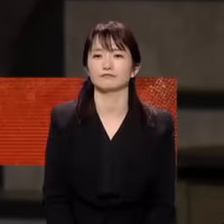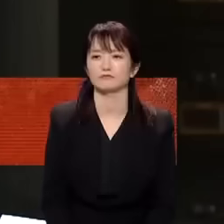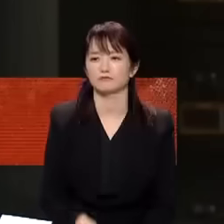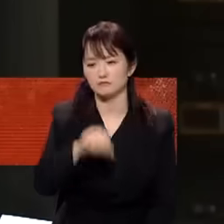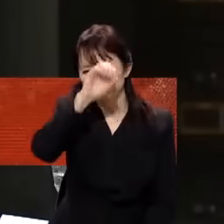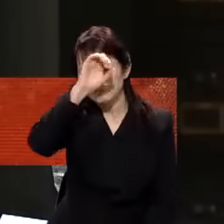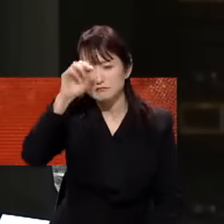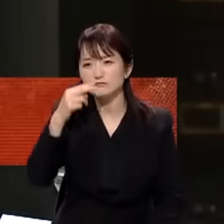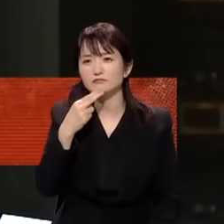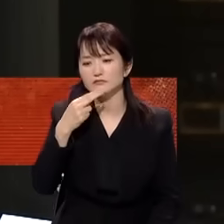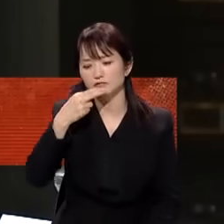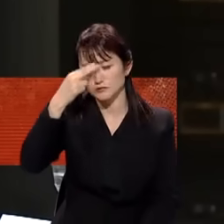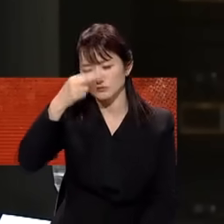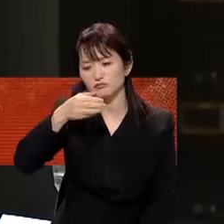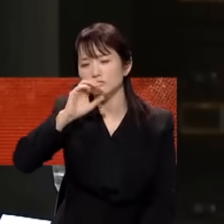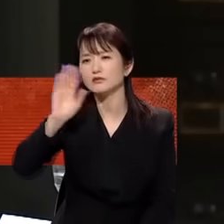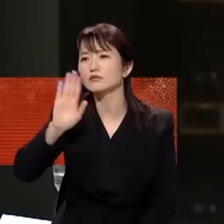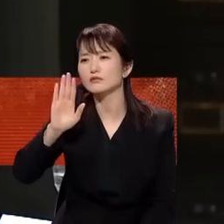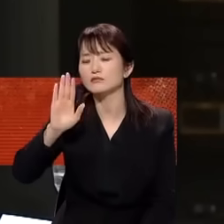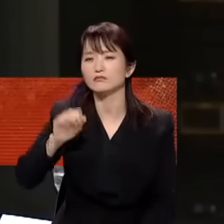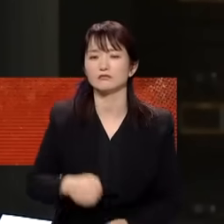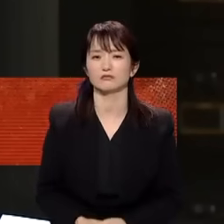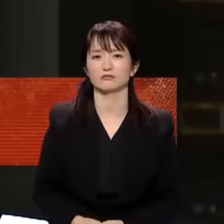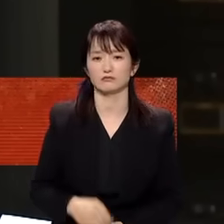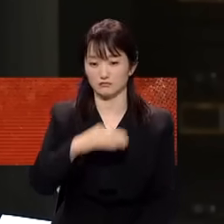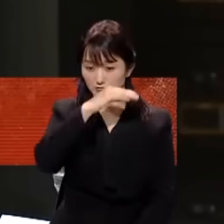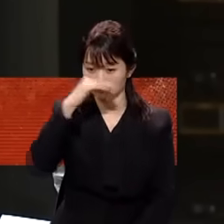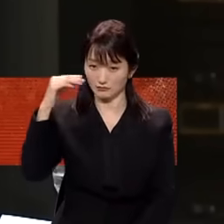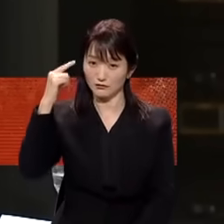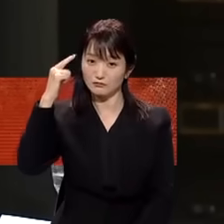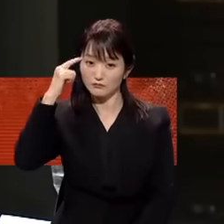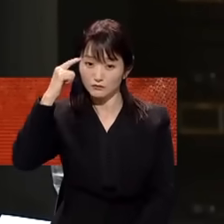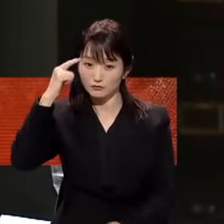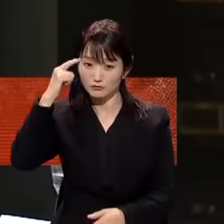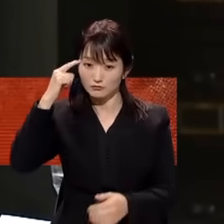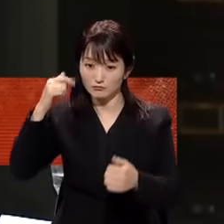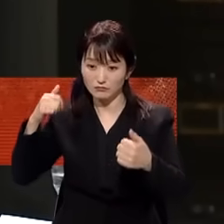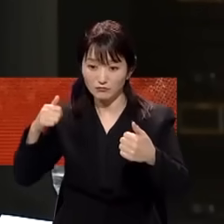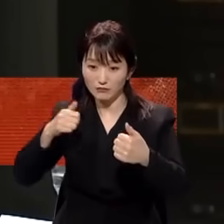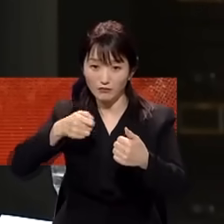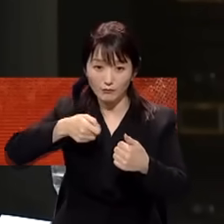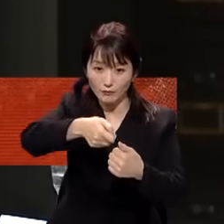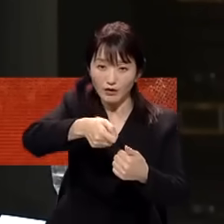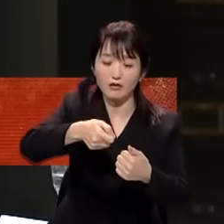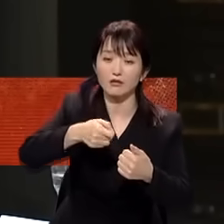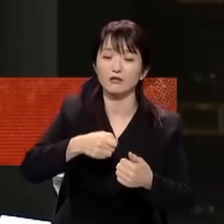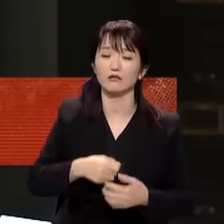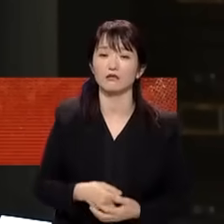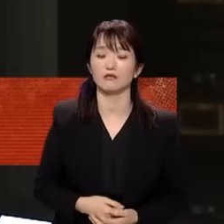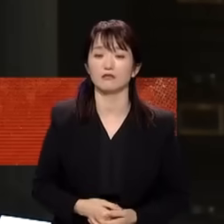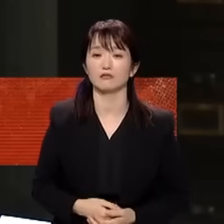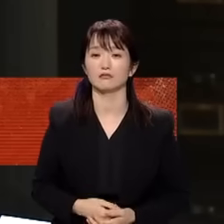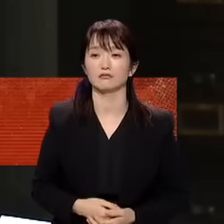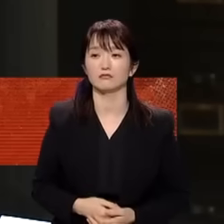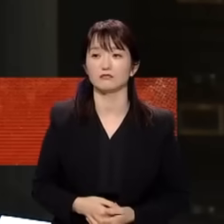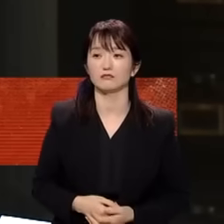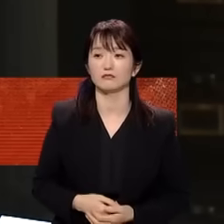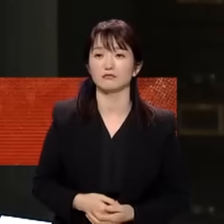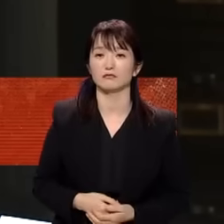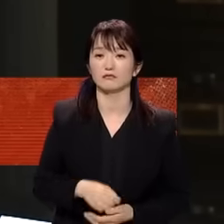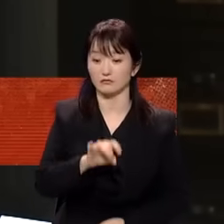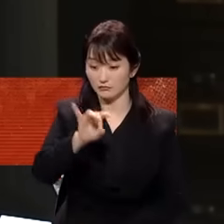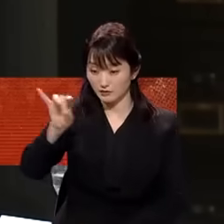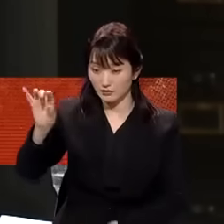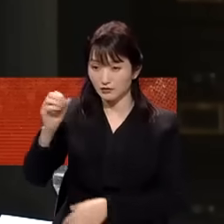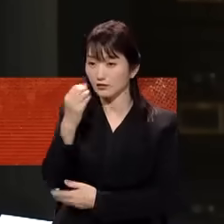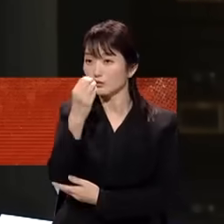없고 술을 마신 상태도 아니었다. 맨정신에 저랬다는 건데. 자, 양 변호사님. 각 언론사에서